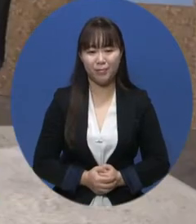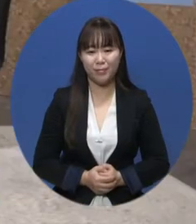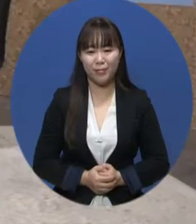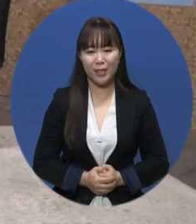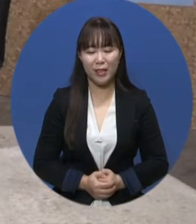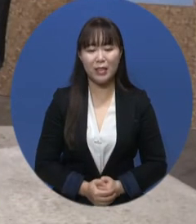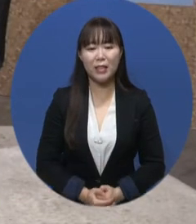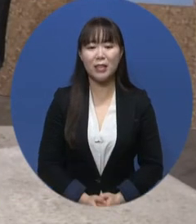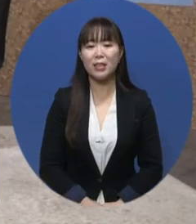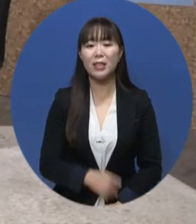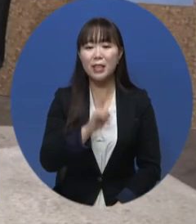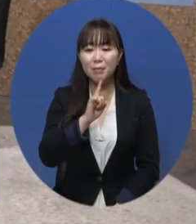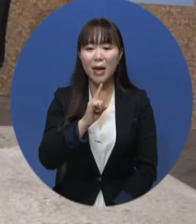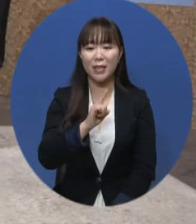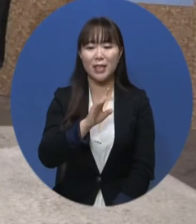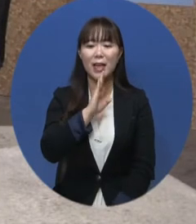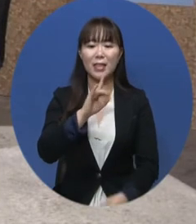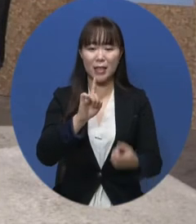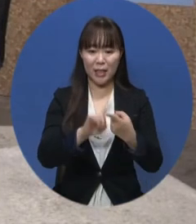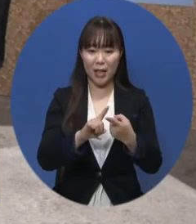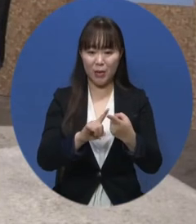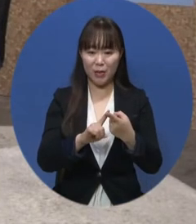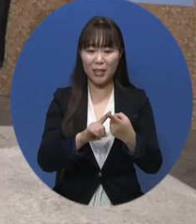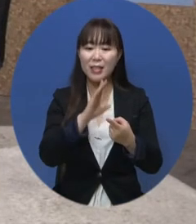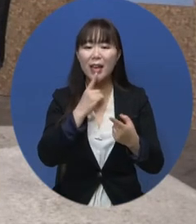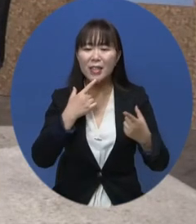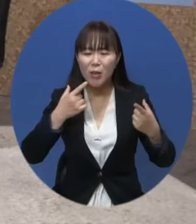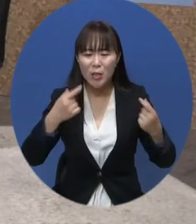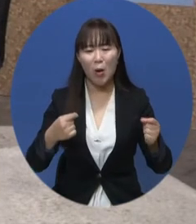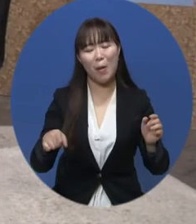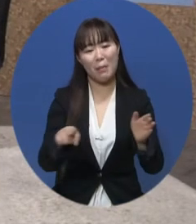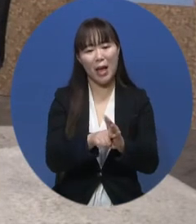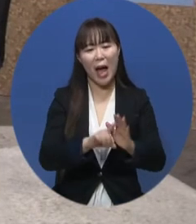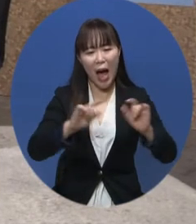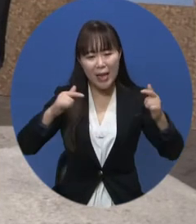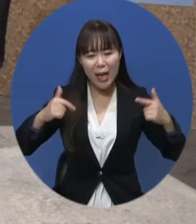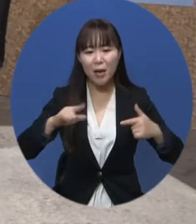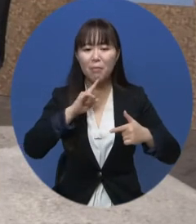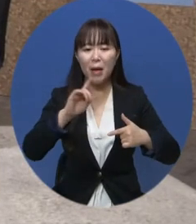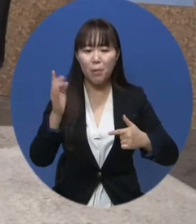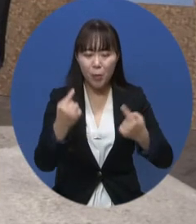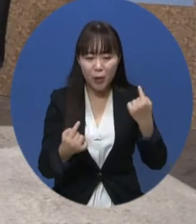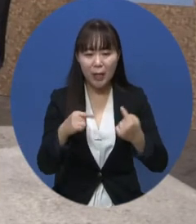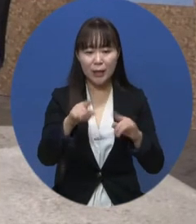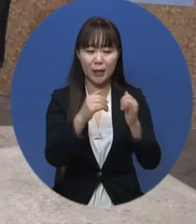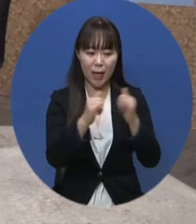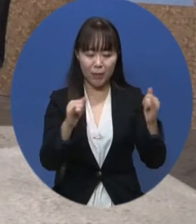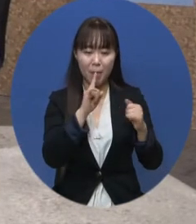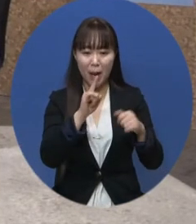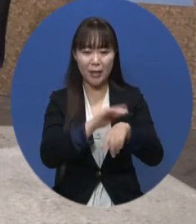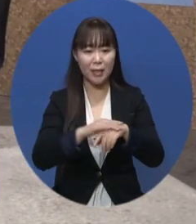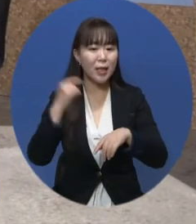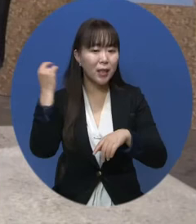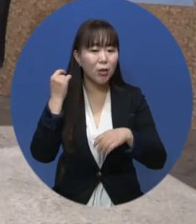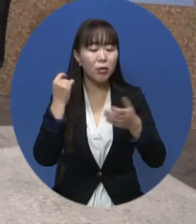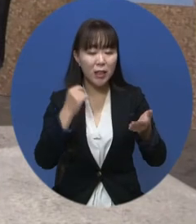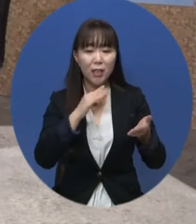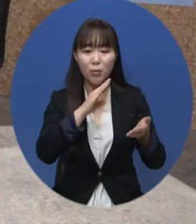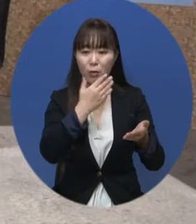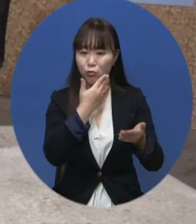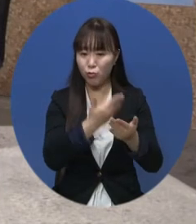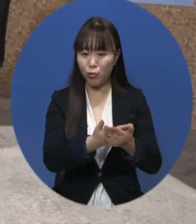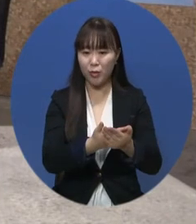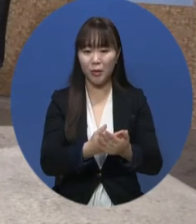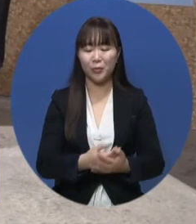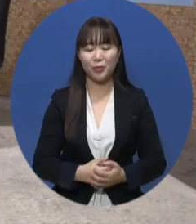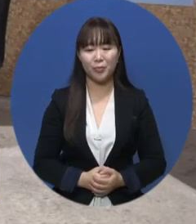그러니까 그 말이 사실인 것처럼 믿어드려야 되네요. 그죠? 계속 그렇죠. 아니다 아니다 예, 하기보다는 예. 그분들의 말을 잘 들어드리는 게 중요하네요.